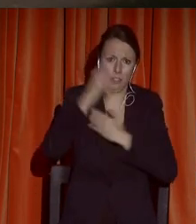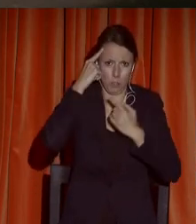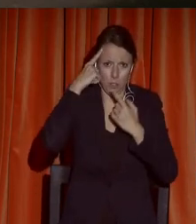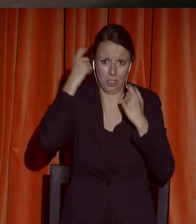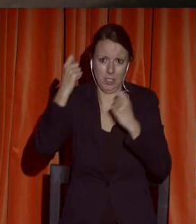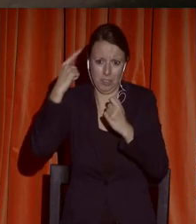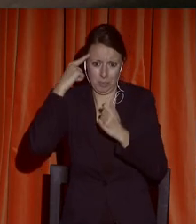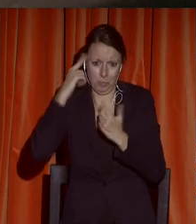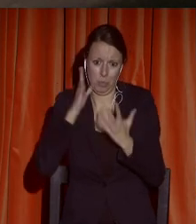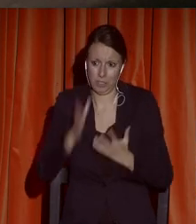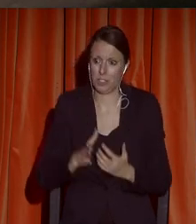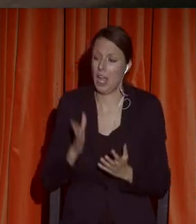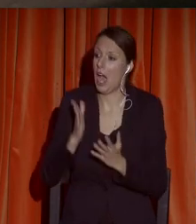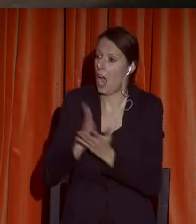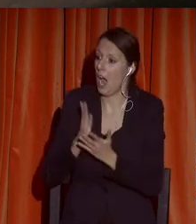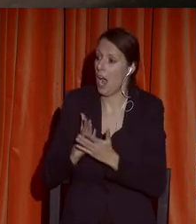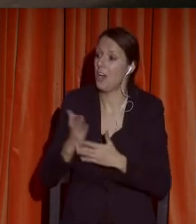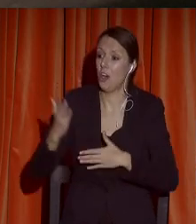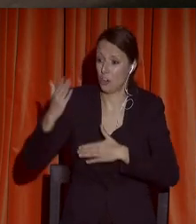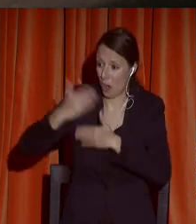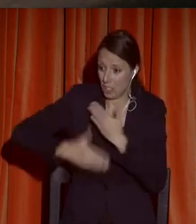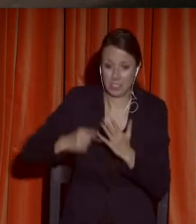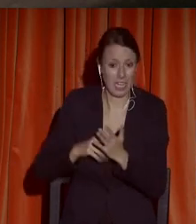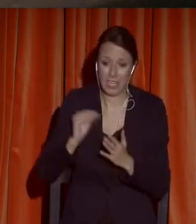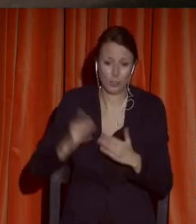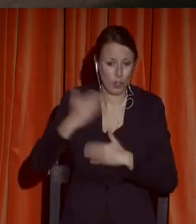kończymy oczywiście, bo zakończenie będzie należało do pana